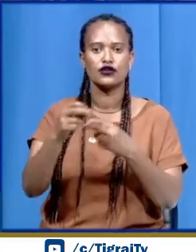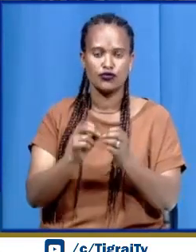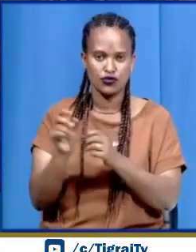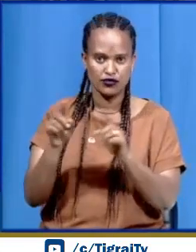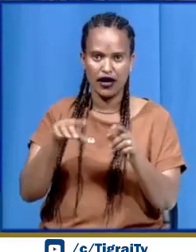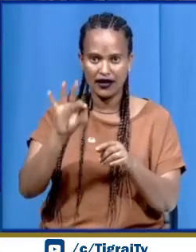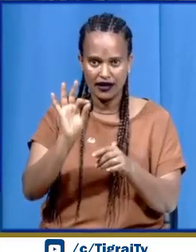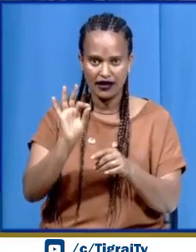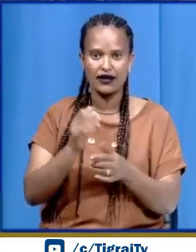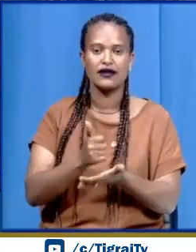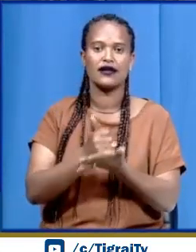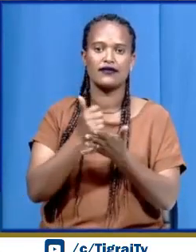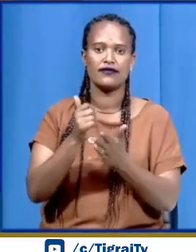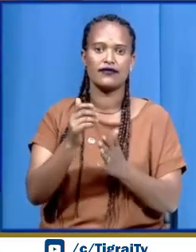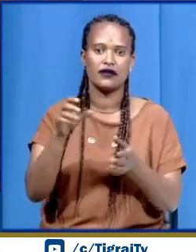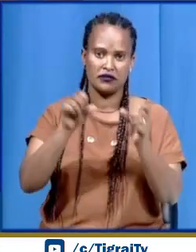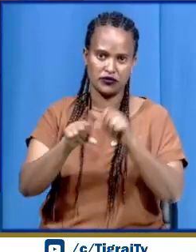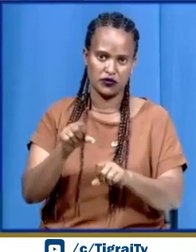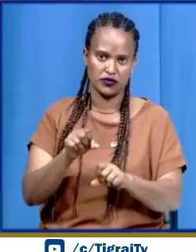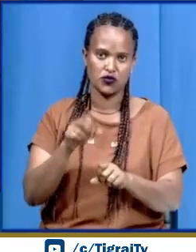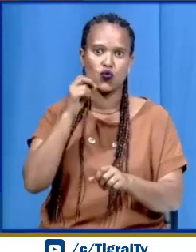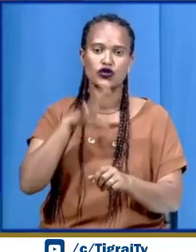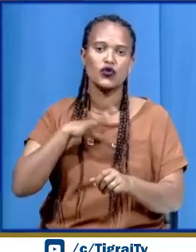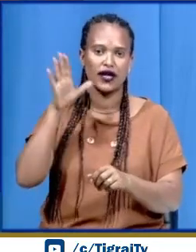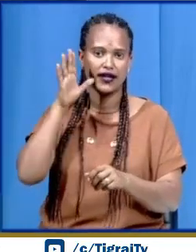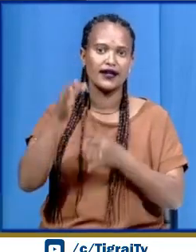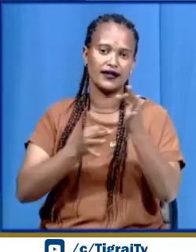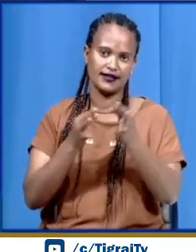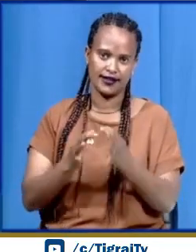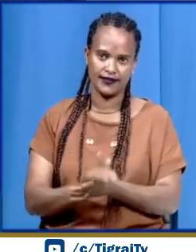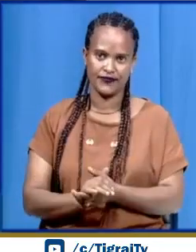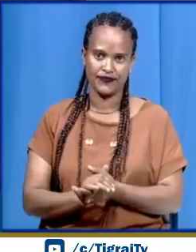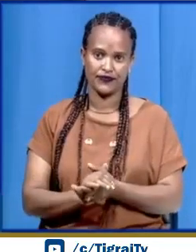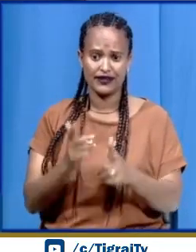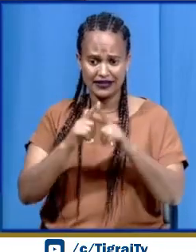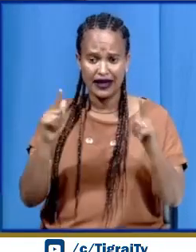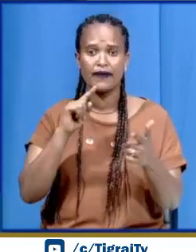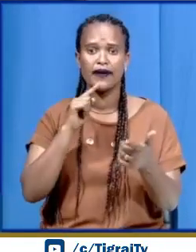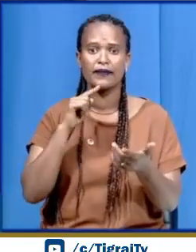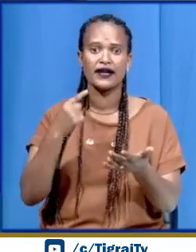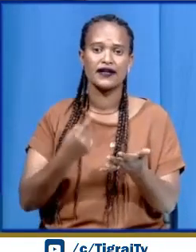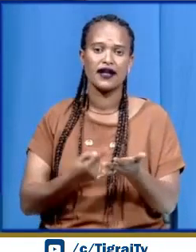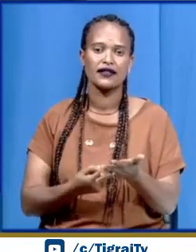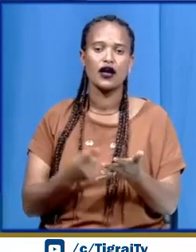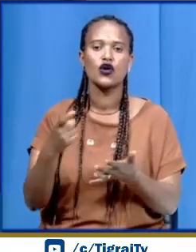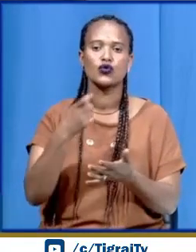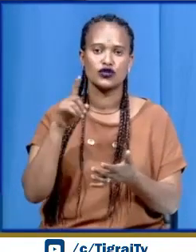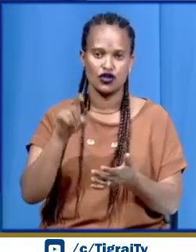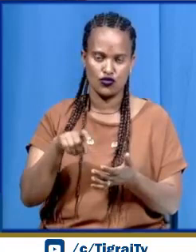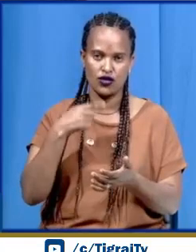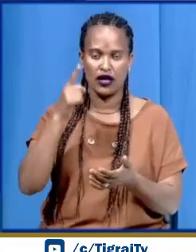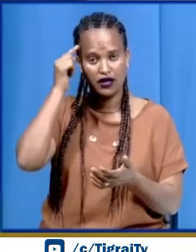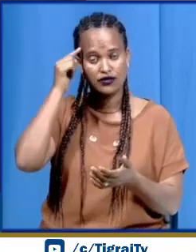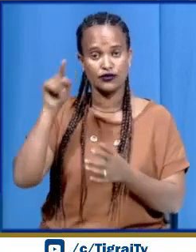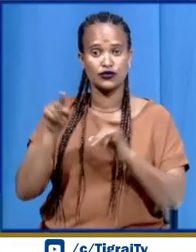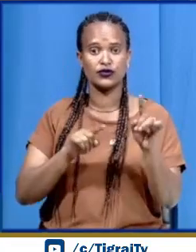ድማ ኣድላይ ዘበለ ደገፋት ከም ዝገብረሉን ወይዘሮ ገነት ገሊፀን እቲ ዝዓበየ መረዳእታ ክኸውን ዝገለዎ ኢልና